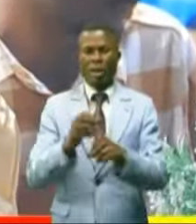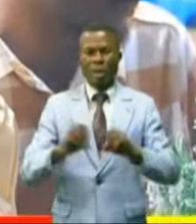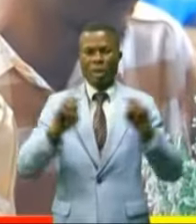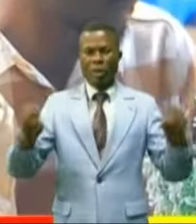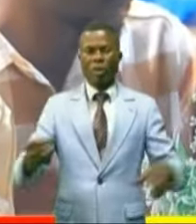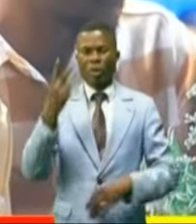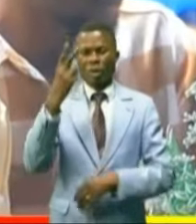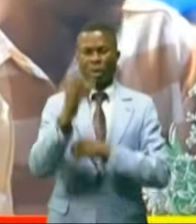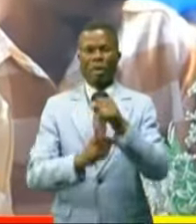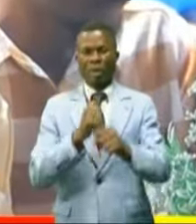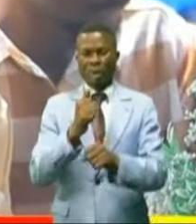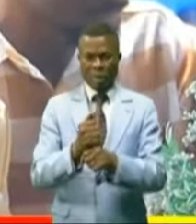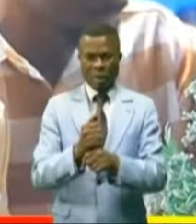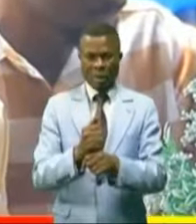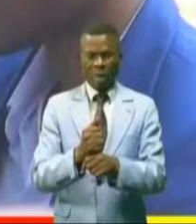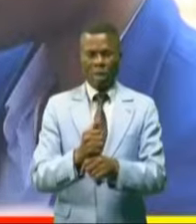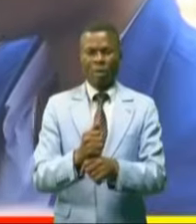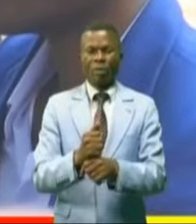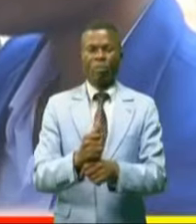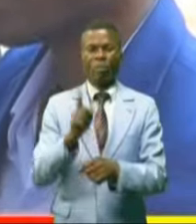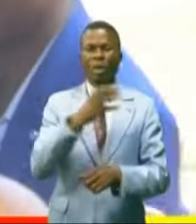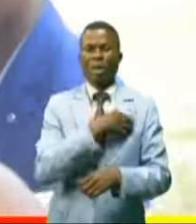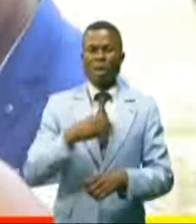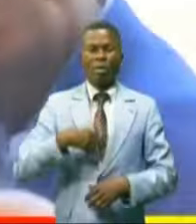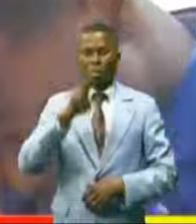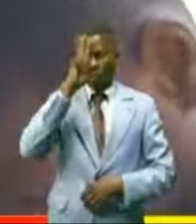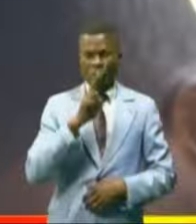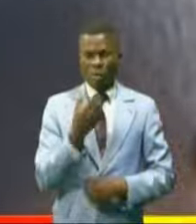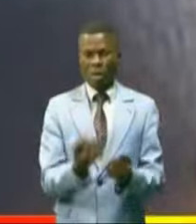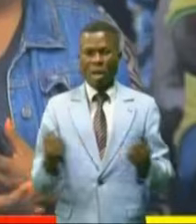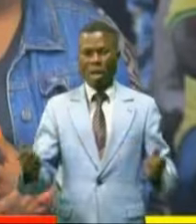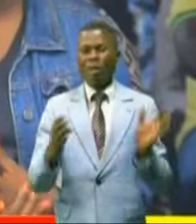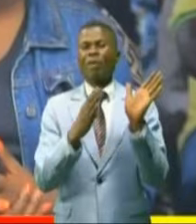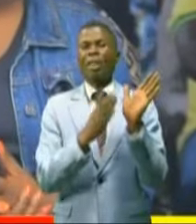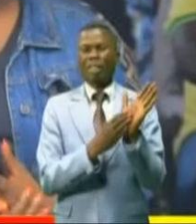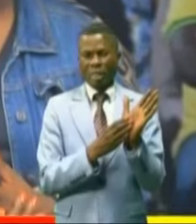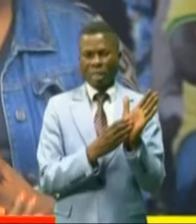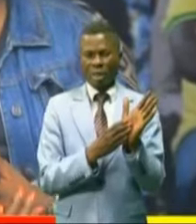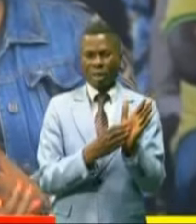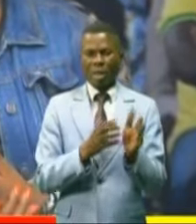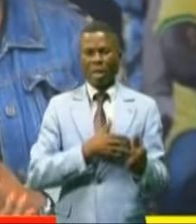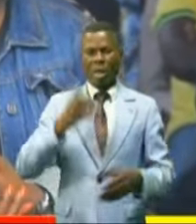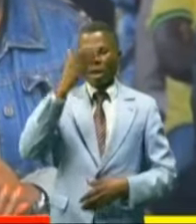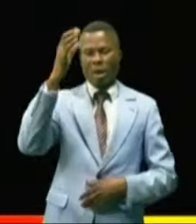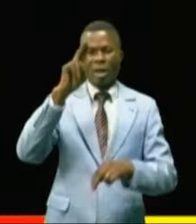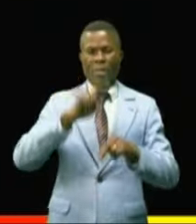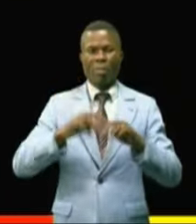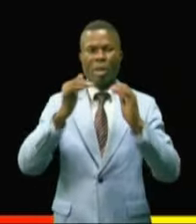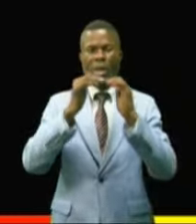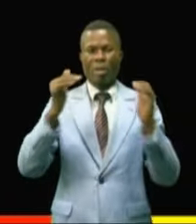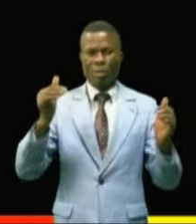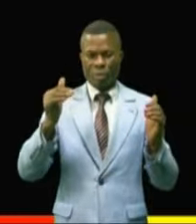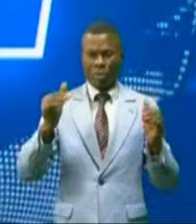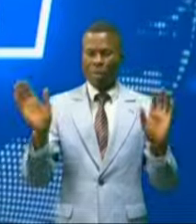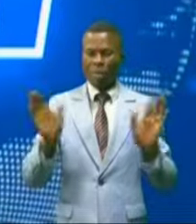ans et laisse derrière lui une veuve avec 9 enfants. Que son âme repose en paix.